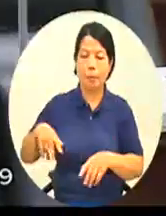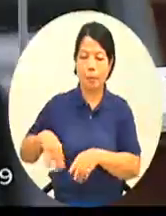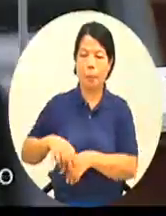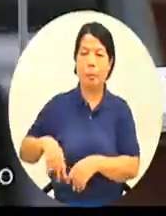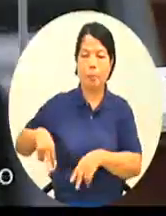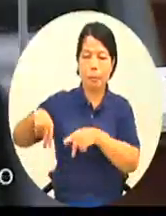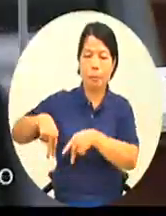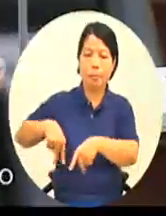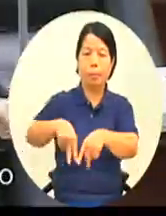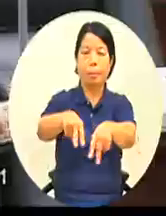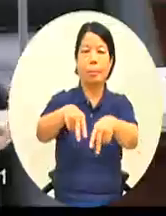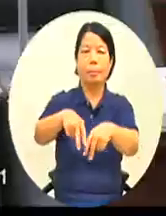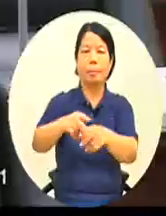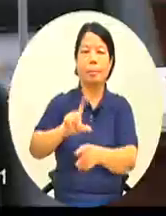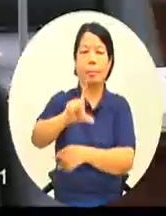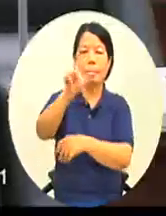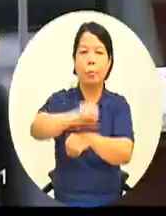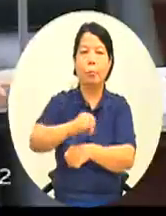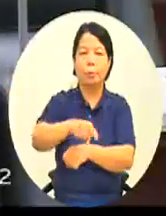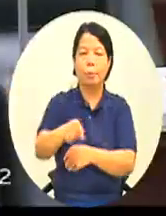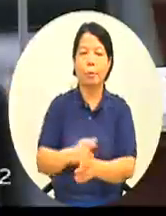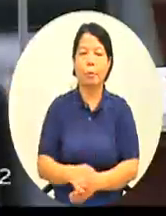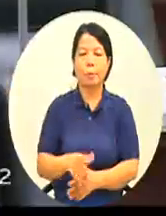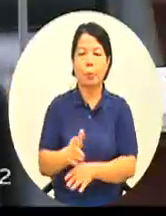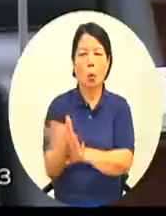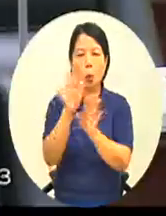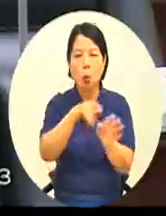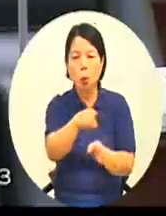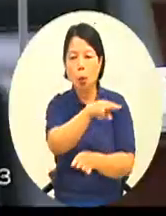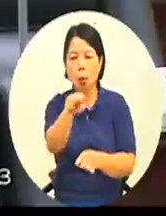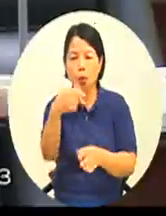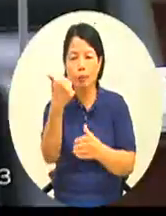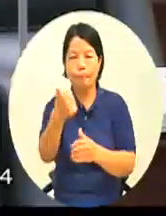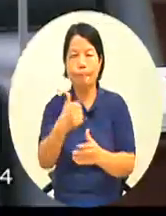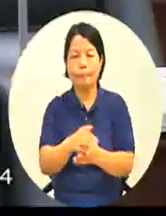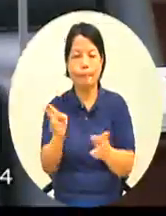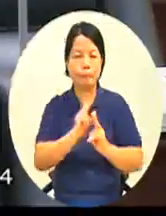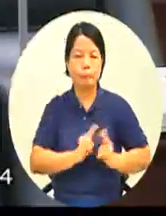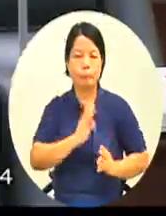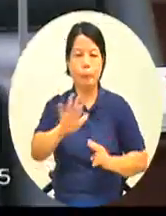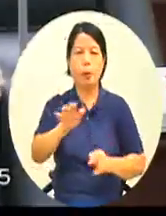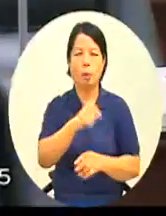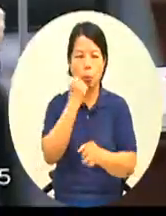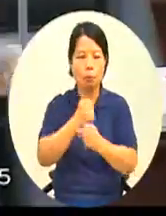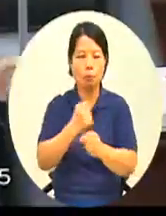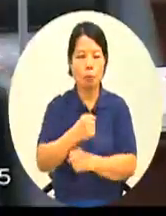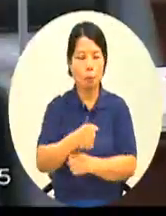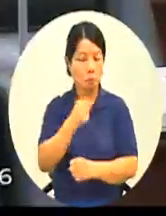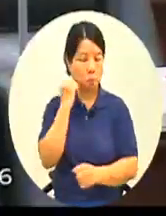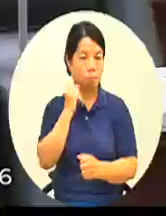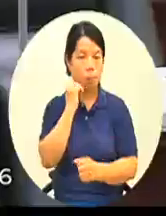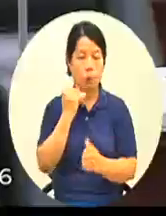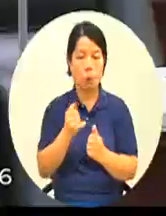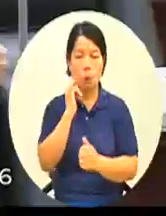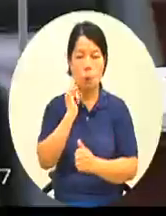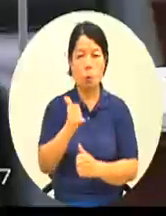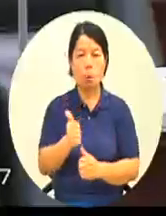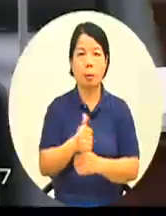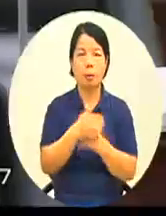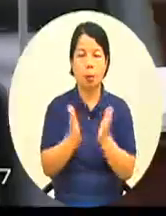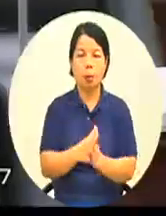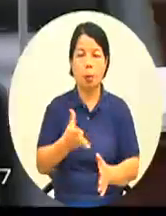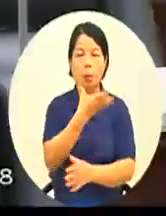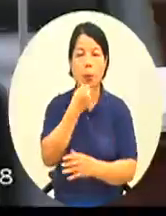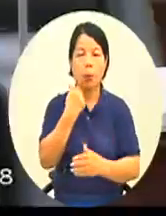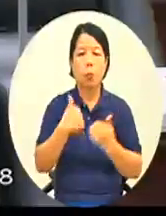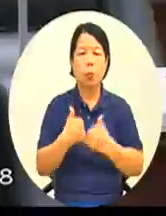上学，我想这个画面是非常撼动人心，而且是我们做得到的。那我们高雄市已经在福乐学